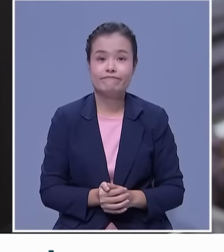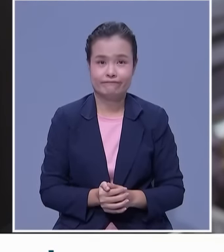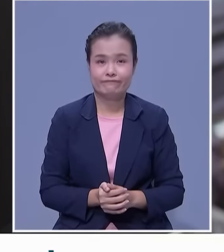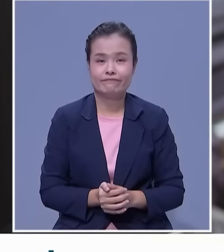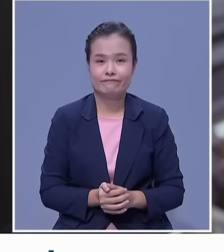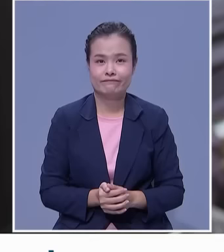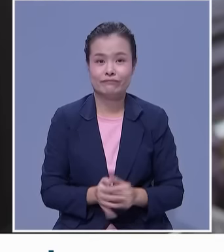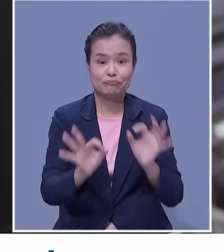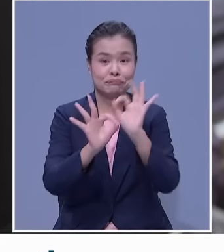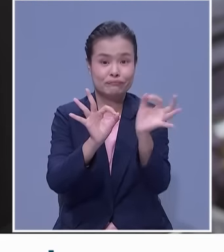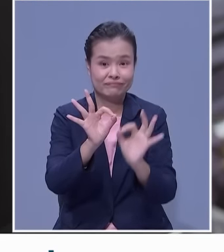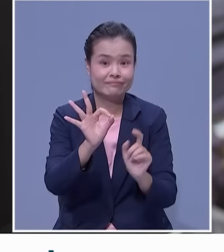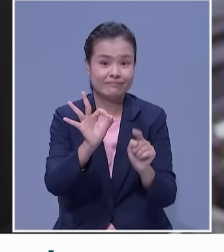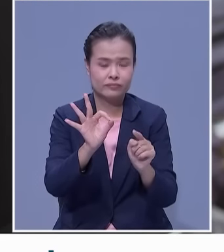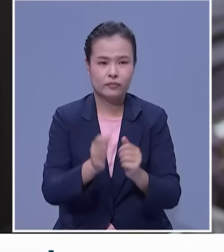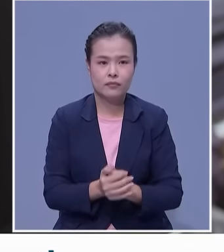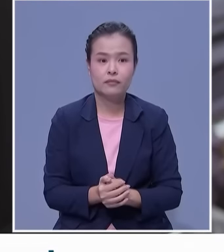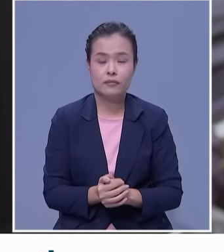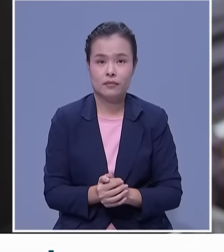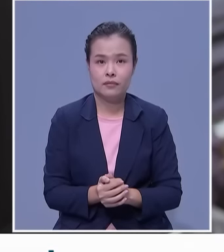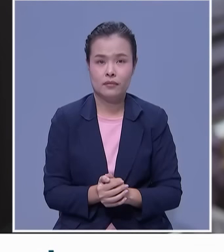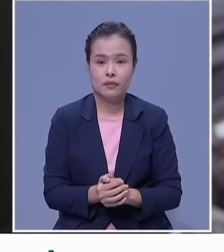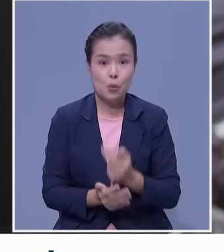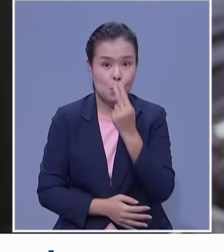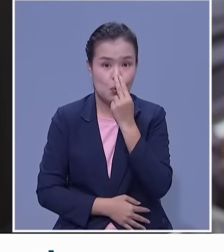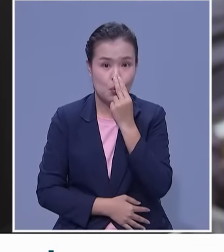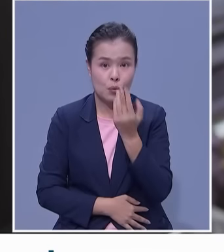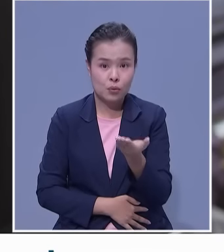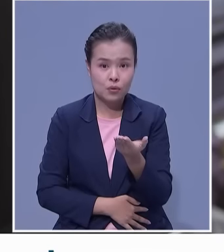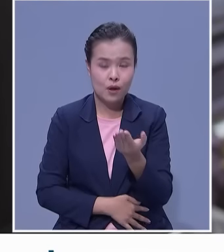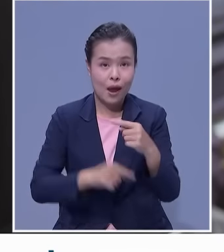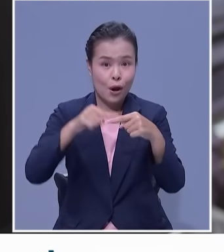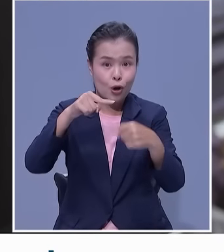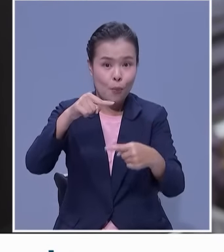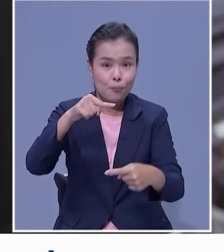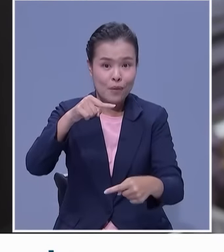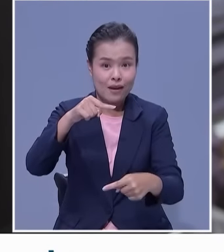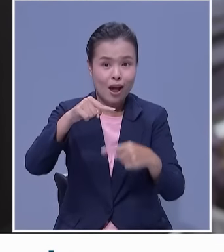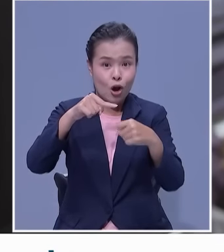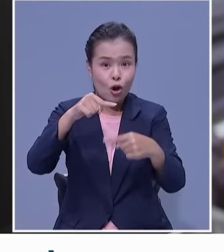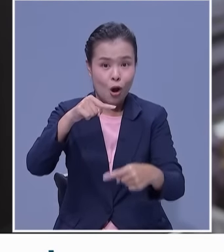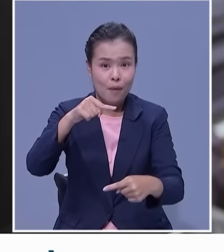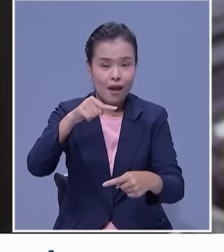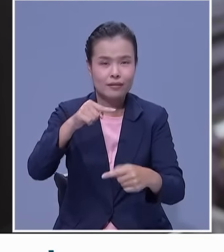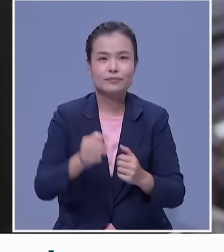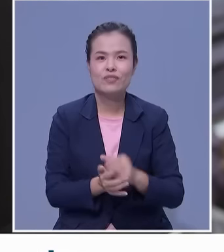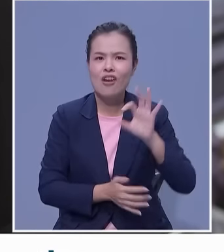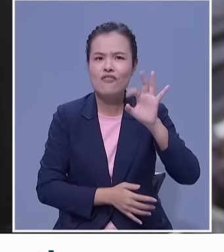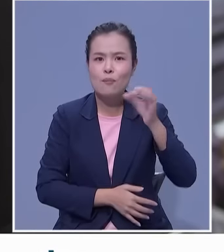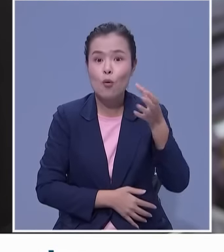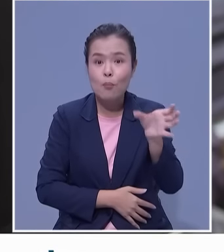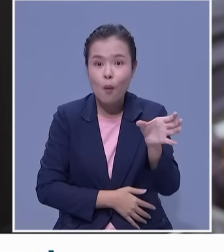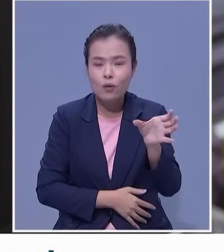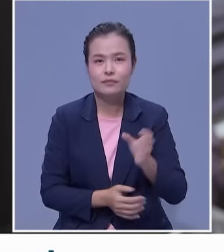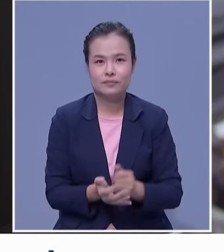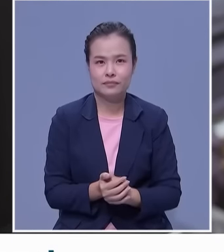นะฮะแล้วก็อุ้ยพอไปดูในคอมเมนต์ที่ทนายเดชามาคอมเมนต์ในโพสต์ของตัวเองนะใช่ๆ